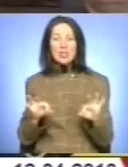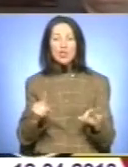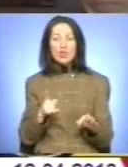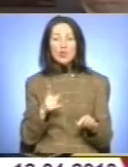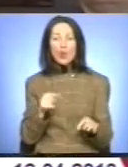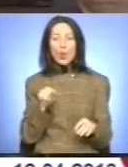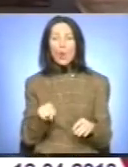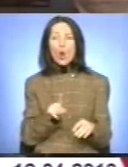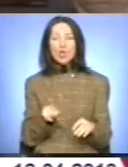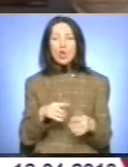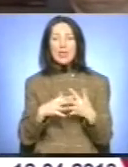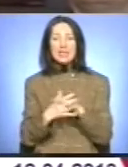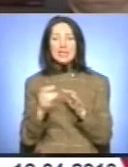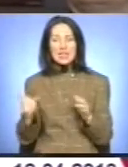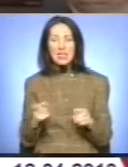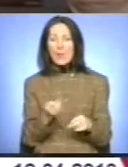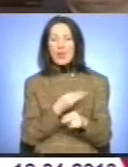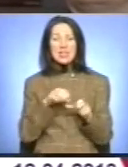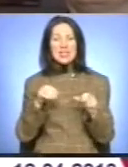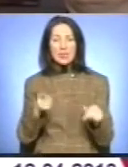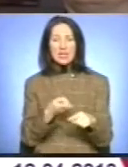що селянин без землі – це, ясно,